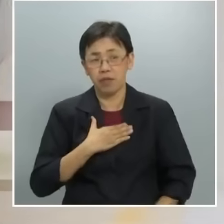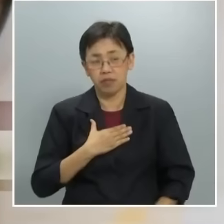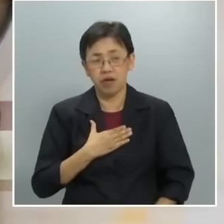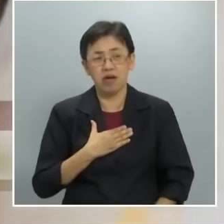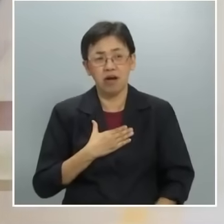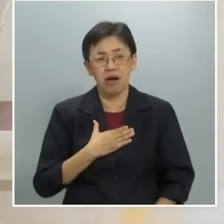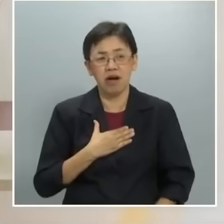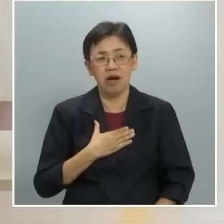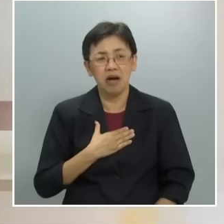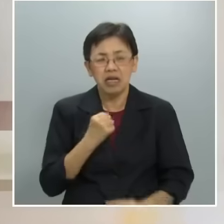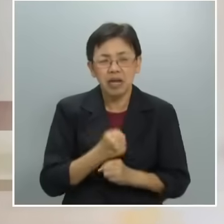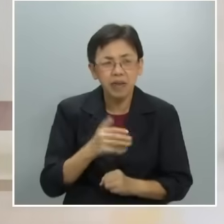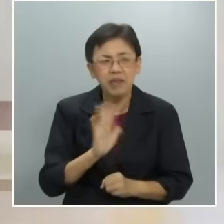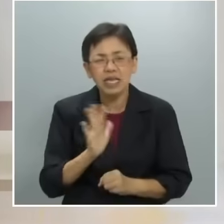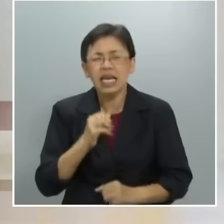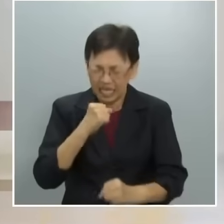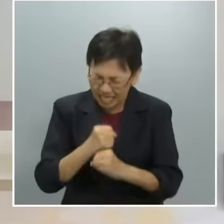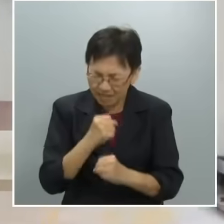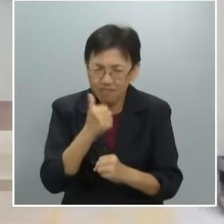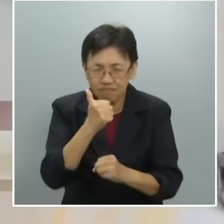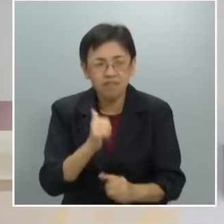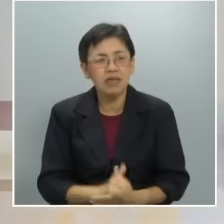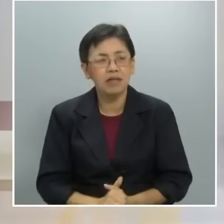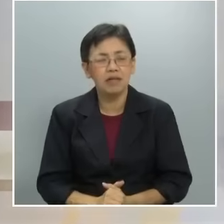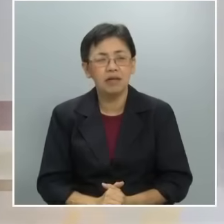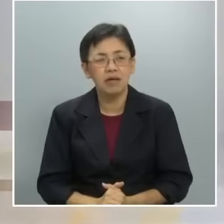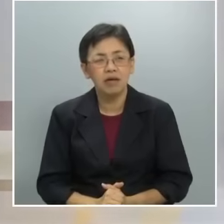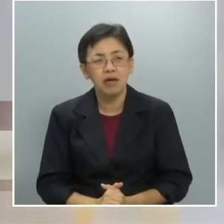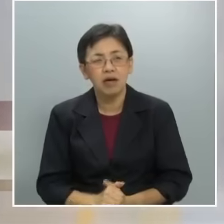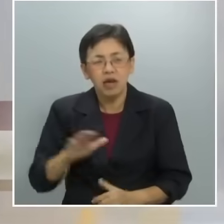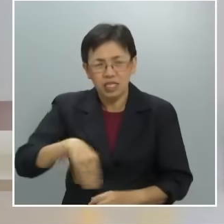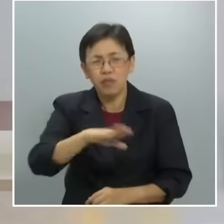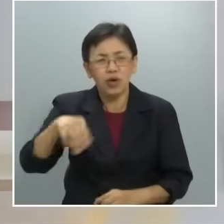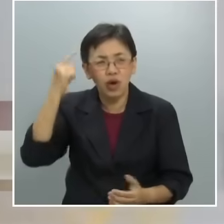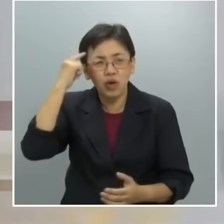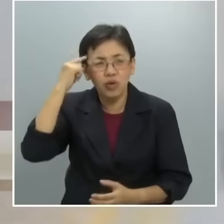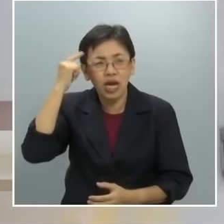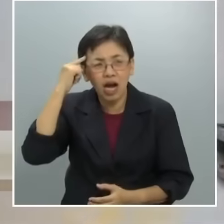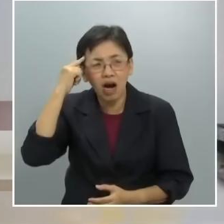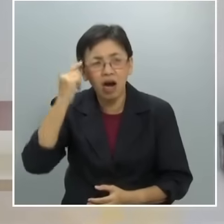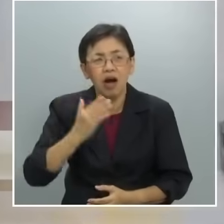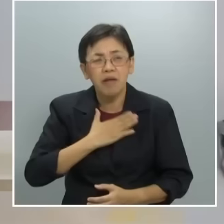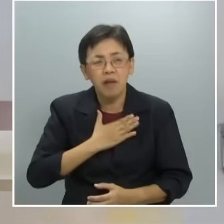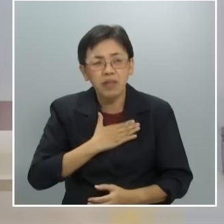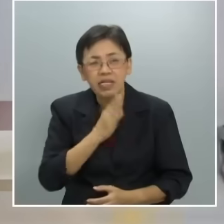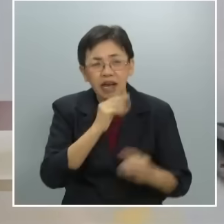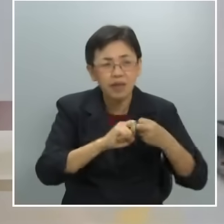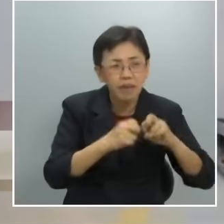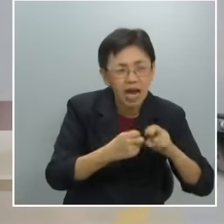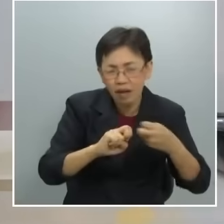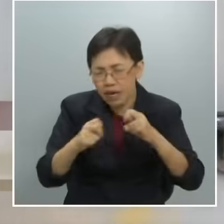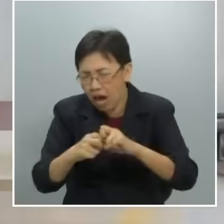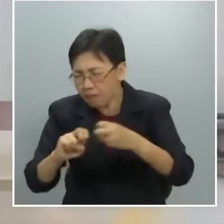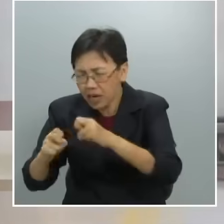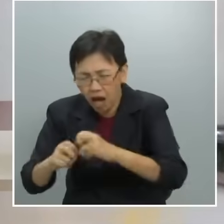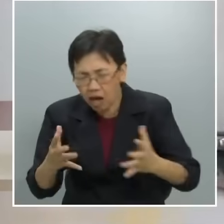คนนิสัยอย่างนั้นนะผมก็อยากให้มันทำได้แต่มันพอทุกท่านก็รู้ดีอยู่มันไม่ใช่คือผมอย่างเดียวเดี๋ยวมันก็มีปัญหาเรื่องนี้เข้ามา